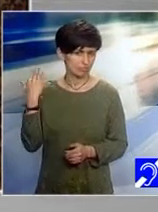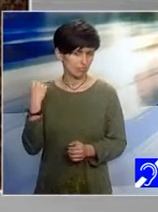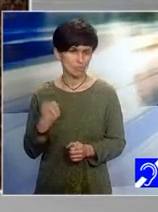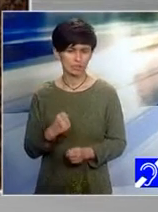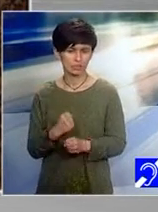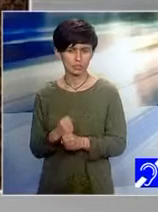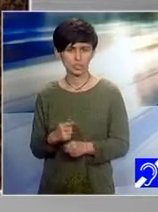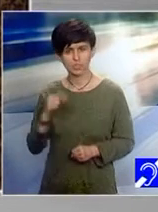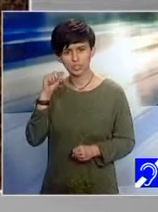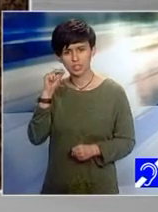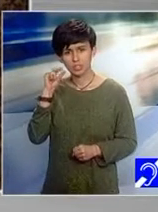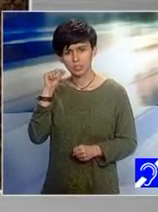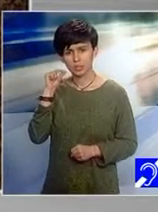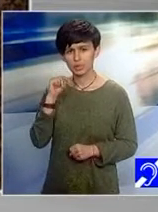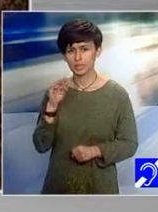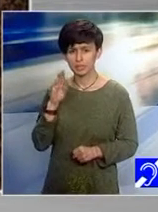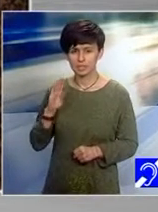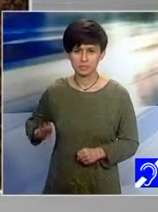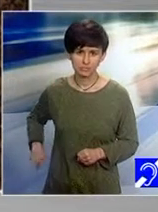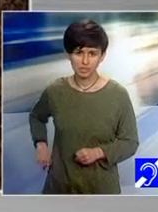și bărbați, și femei, și copii.